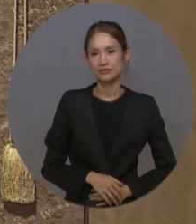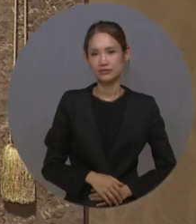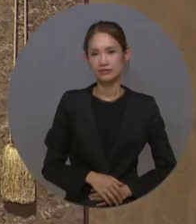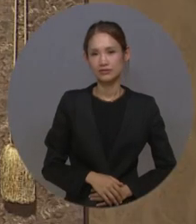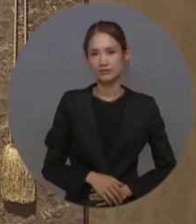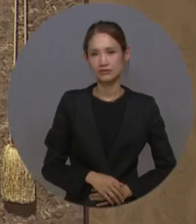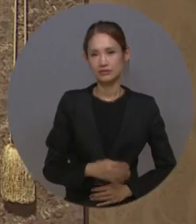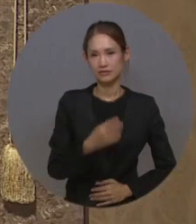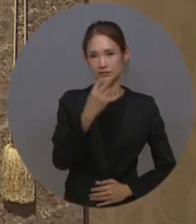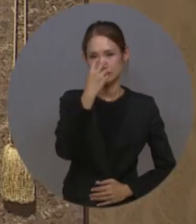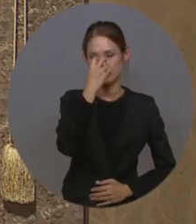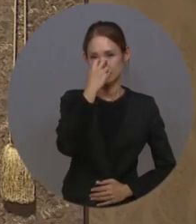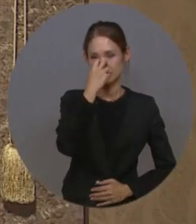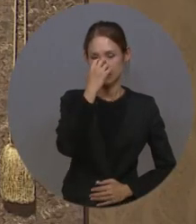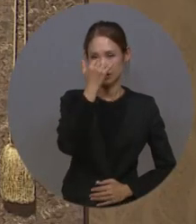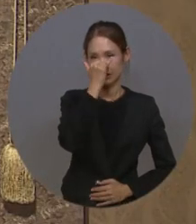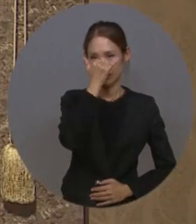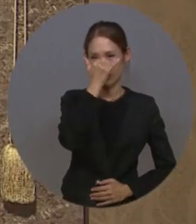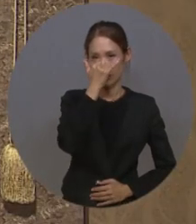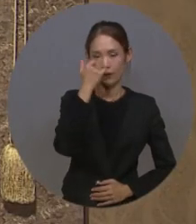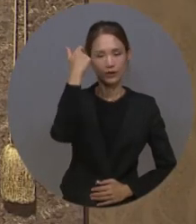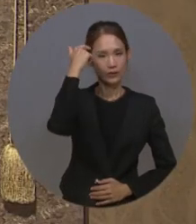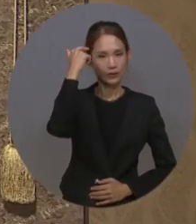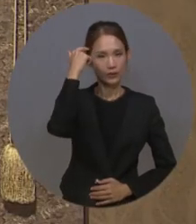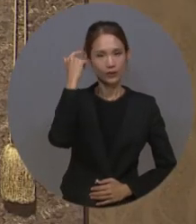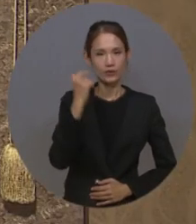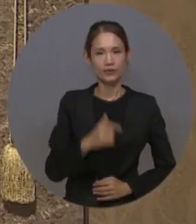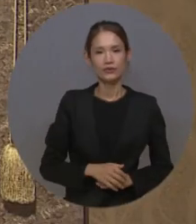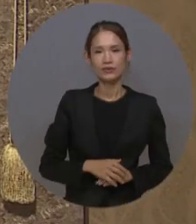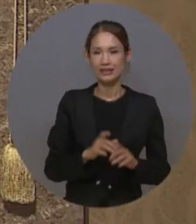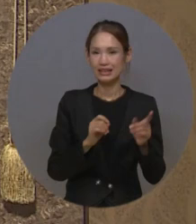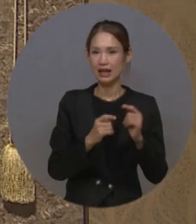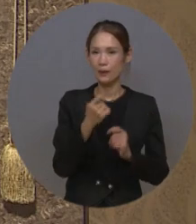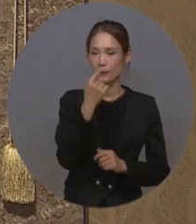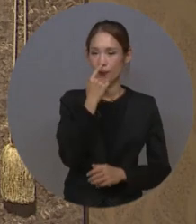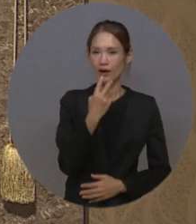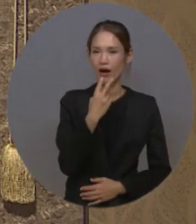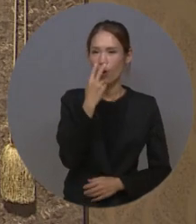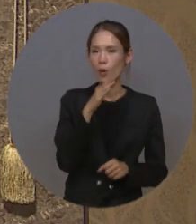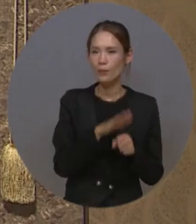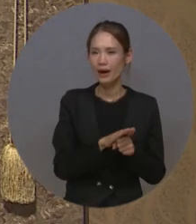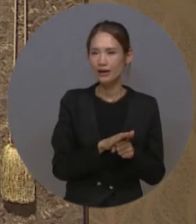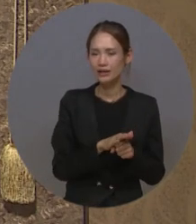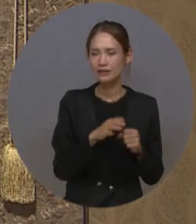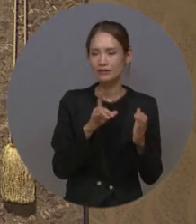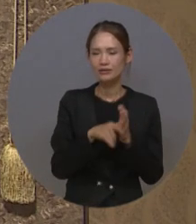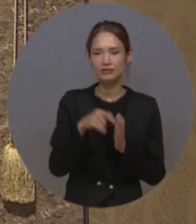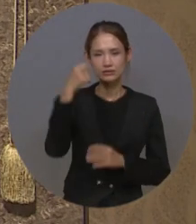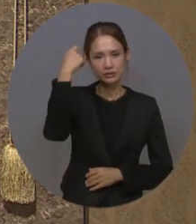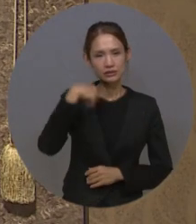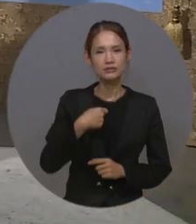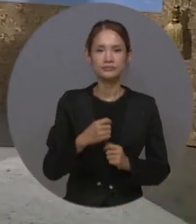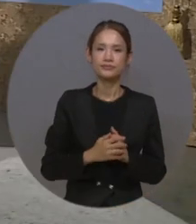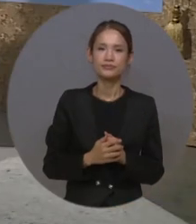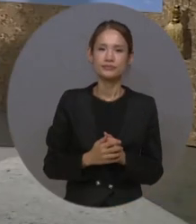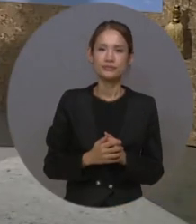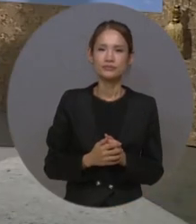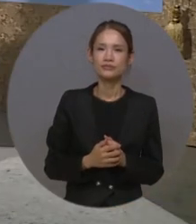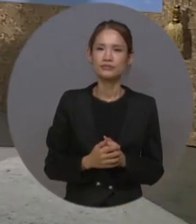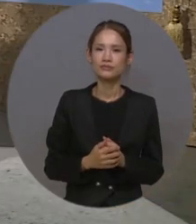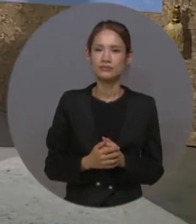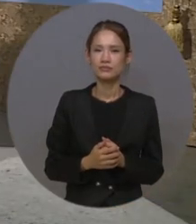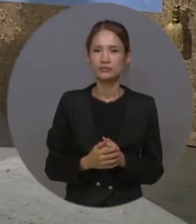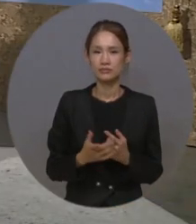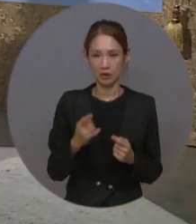하면 코가 이렇게 드르륵 떨리면서 나는 이제 주로 이제 코가 막힐 때 나는 소리들이 이런 소리고요. 목골이는 대표님. 코골이